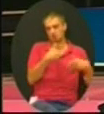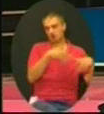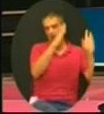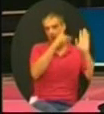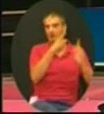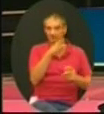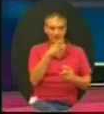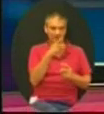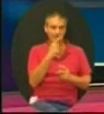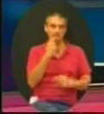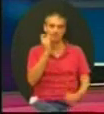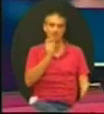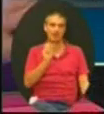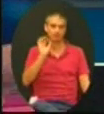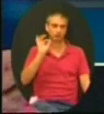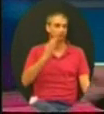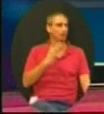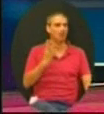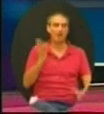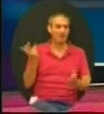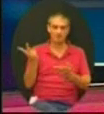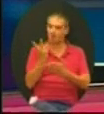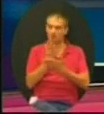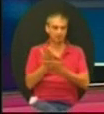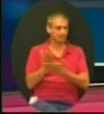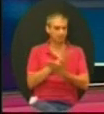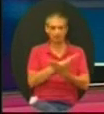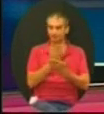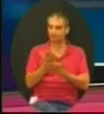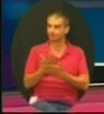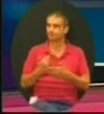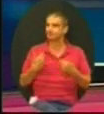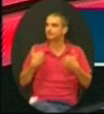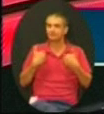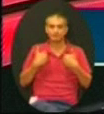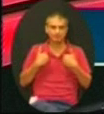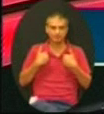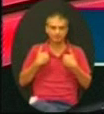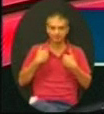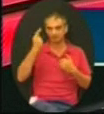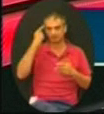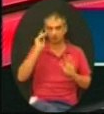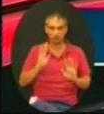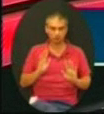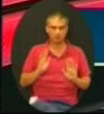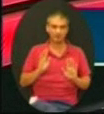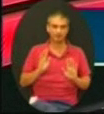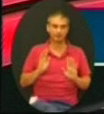כמובן במילים שלי. איפה את בין שתי העמדות? אני חושבת